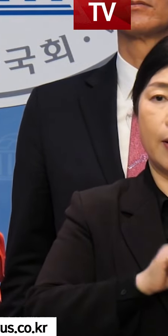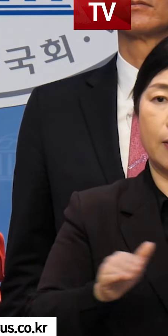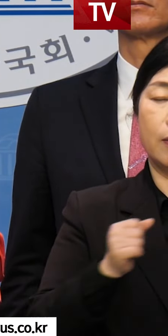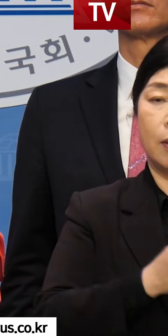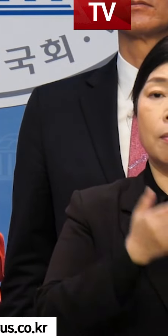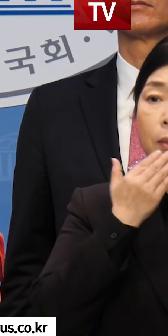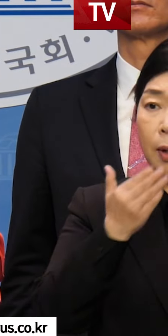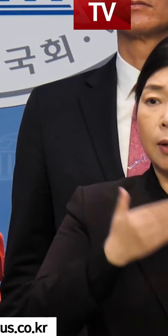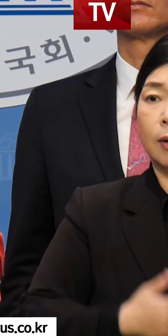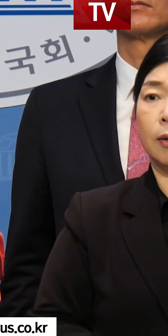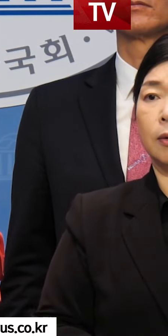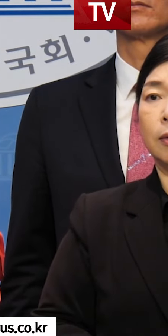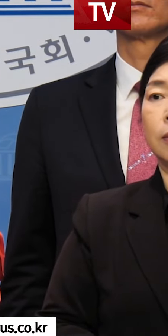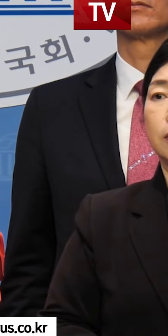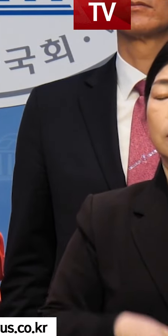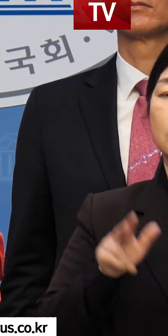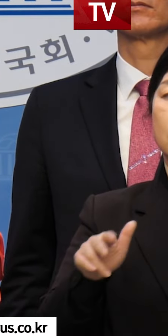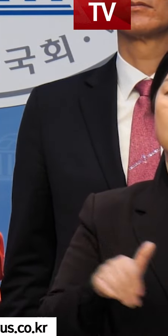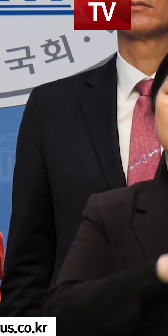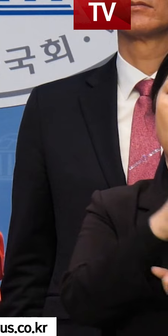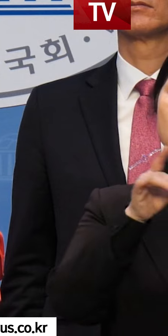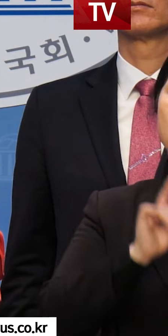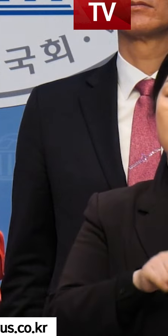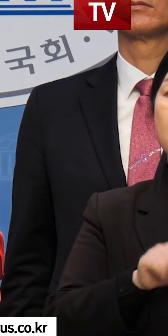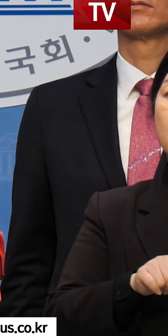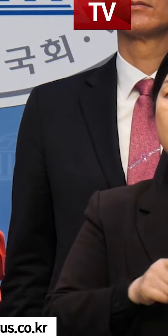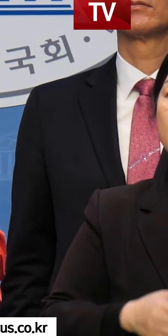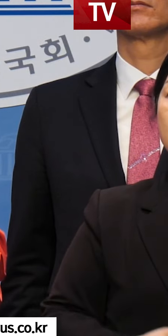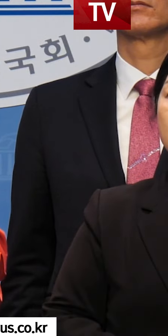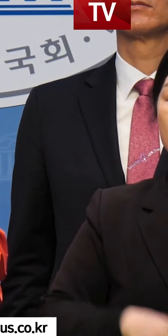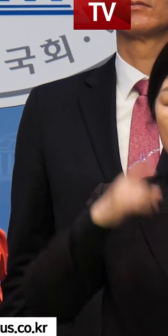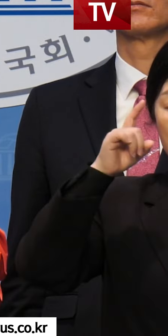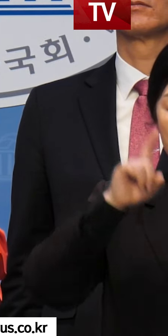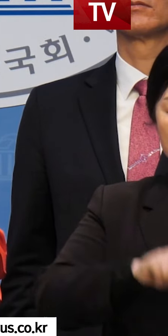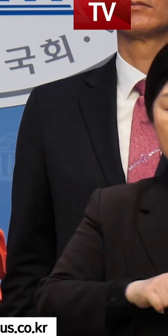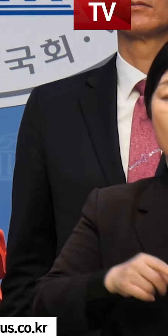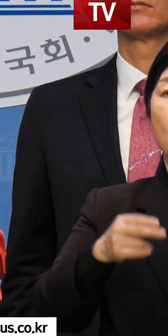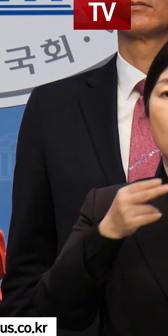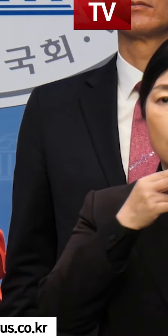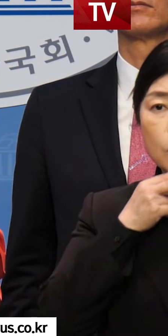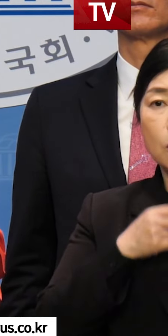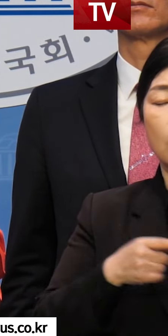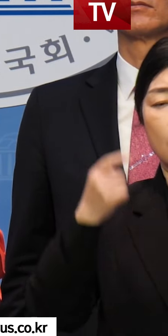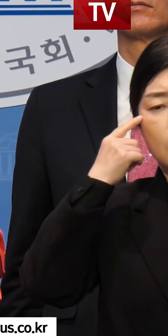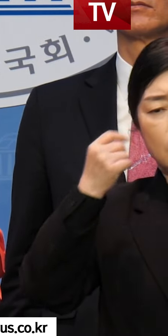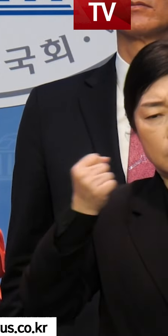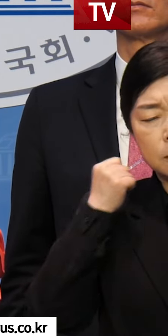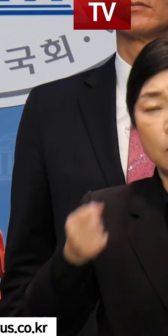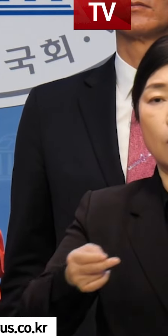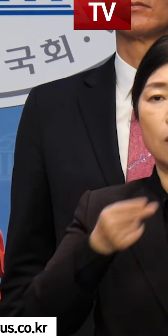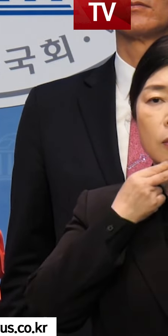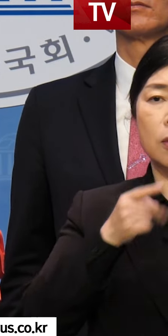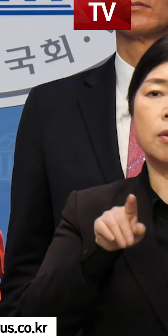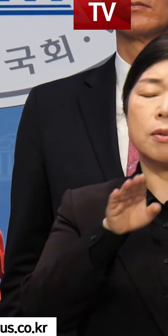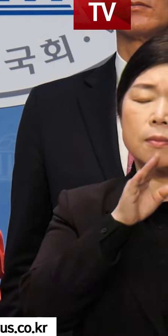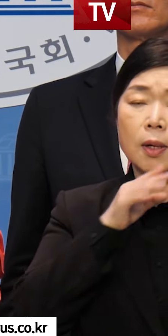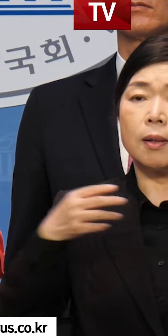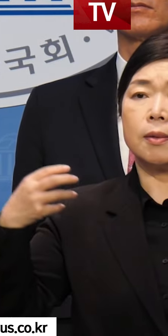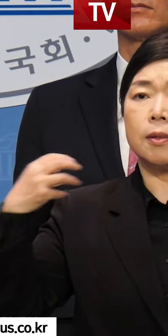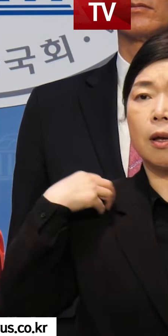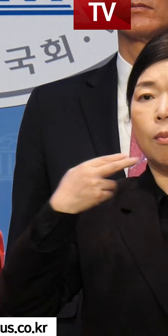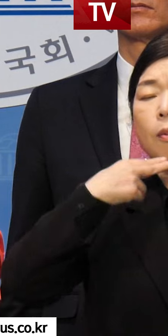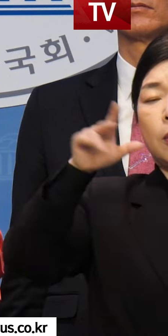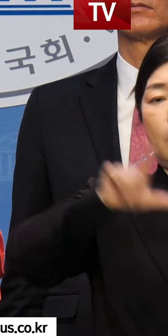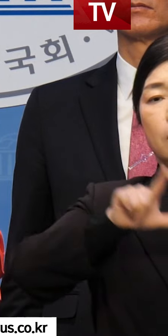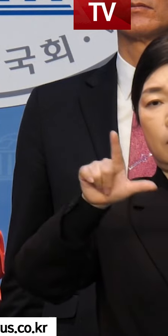해소시킬 수 있는 이 사안에 대해서는 관심도 없고 의지도 없는 무책임한 자세를